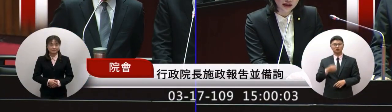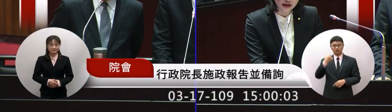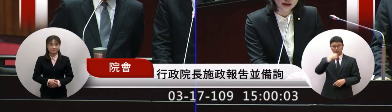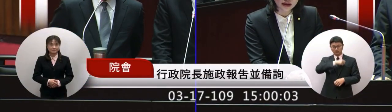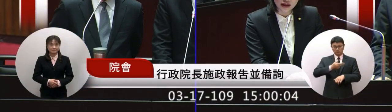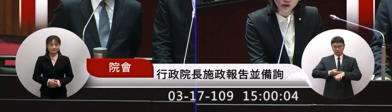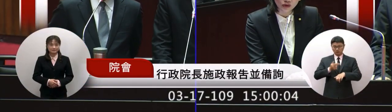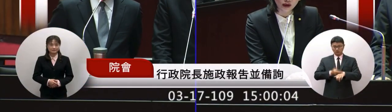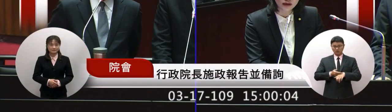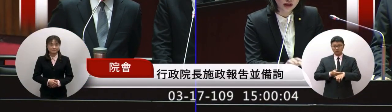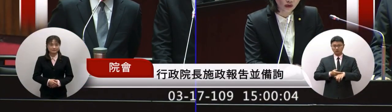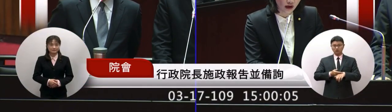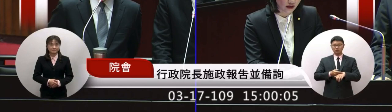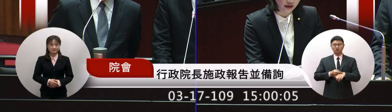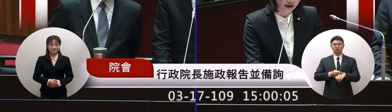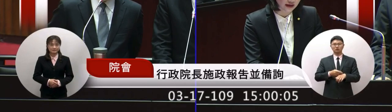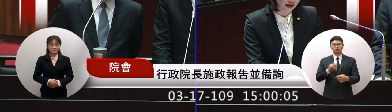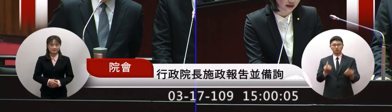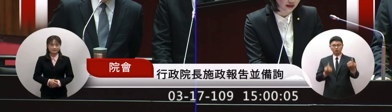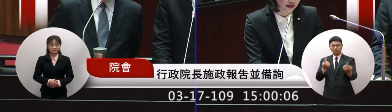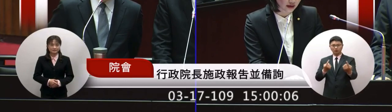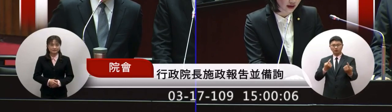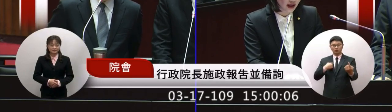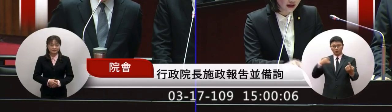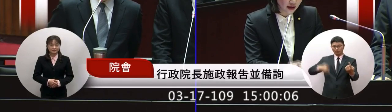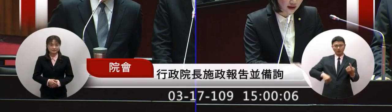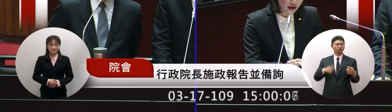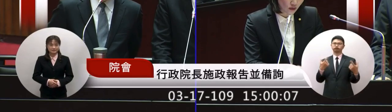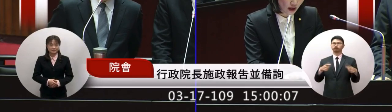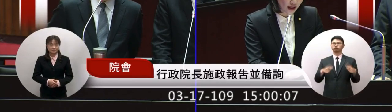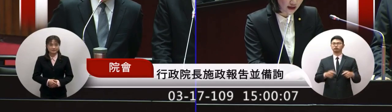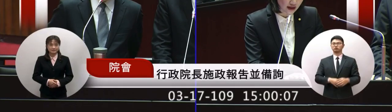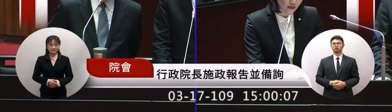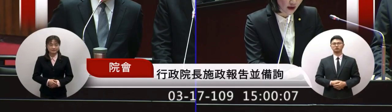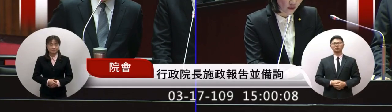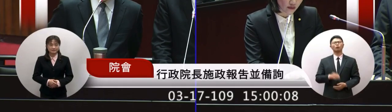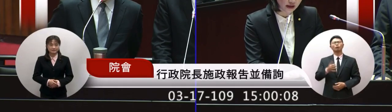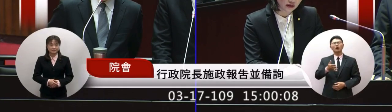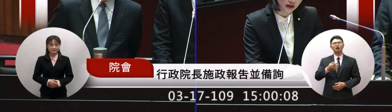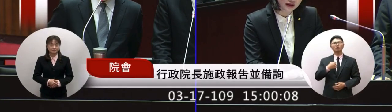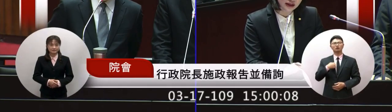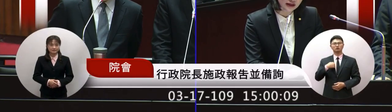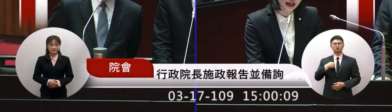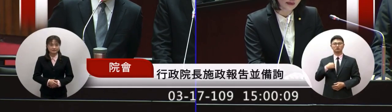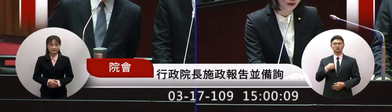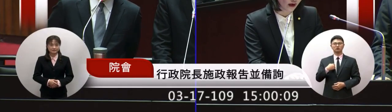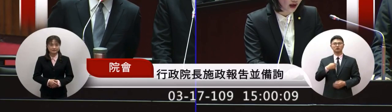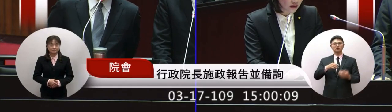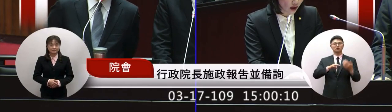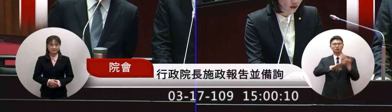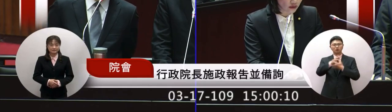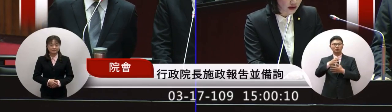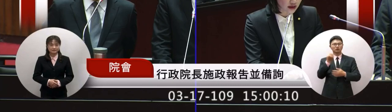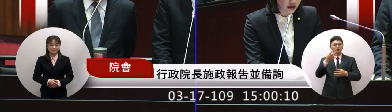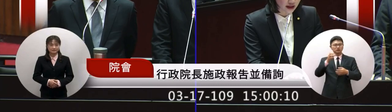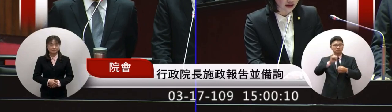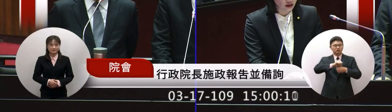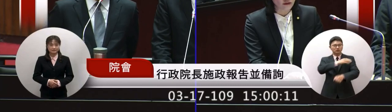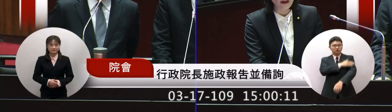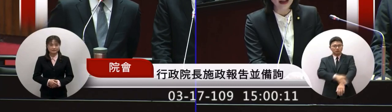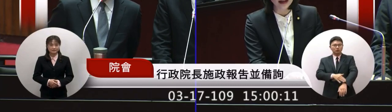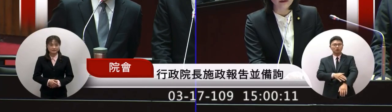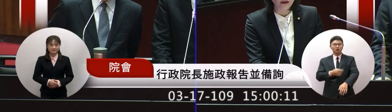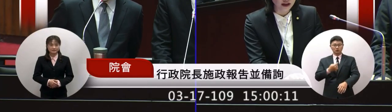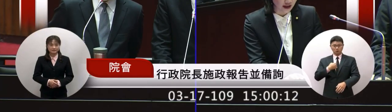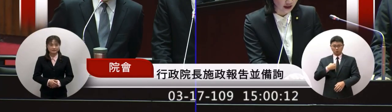技技术哦是落后这些城市的，可是为什么我们跟新加坡同时启